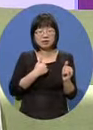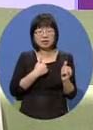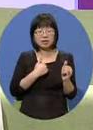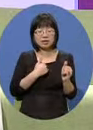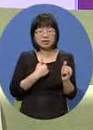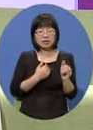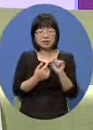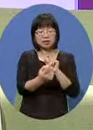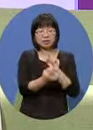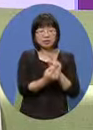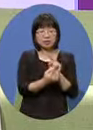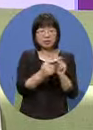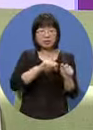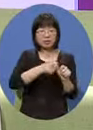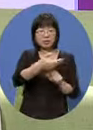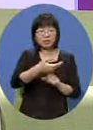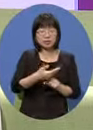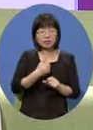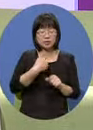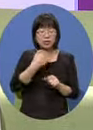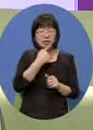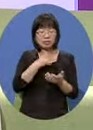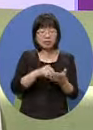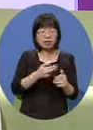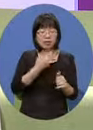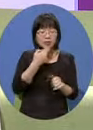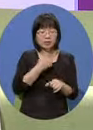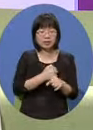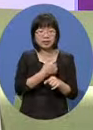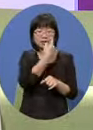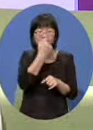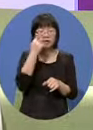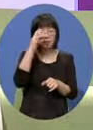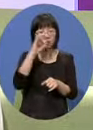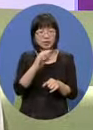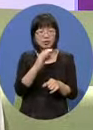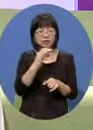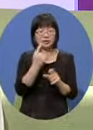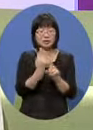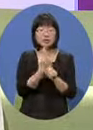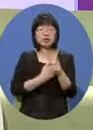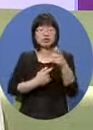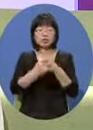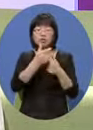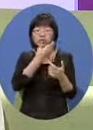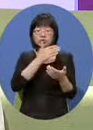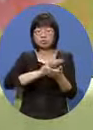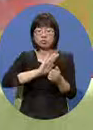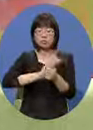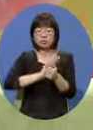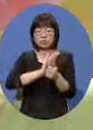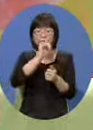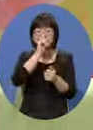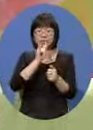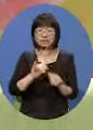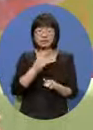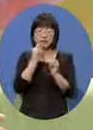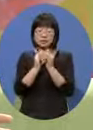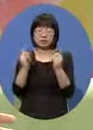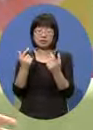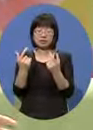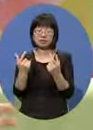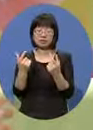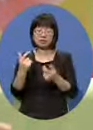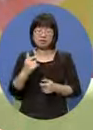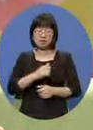처벌받고 저 사람이 더 이상 나한테 해롭지 않게 한다라는 것을 확인하는 것이 치유에는 훨씬 도움이 됩니다. 그래요. 예. 그러니까 본인은 이만한 분노를